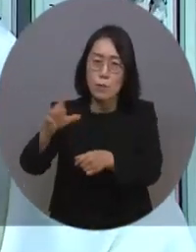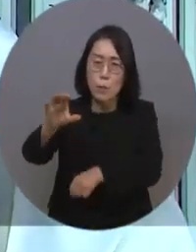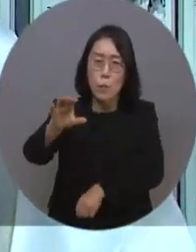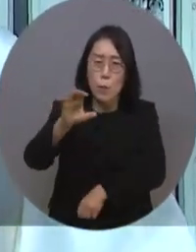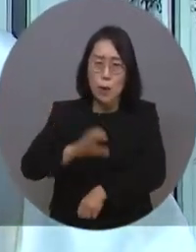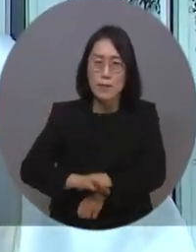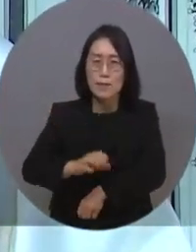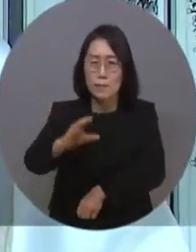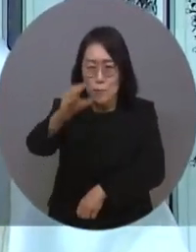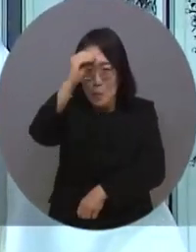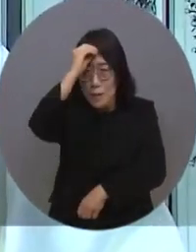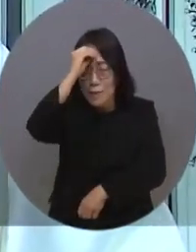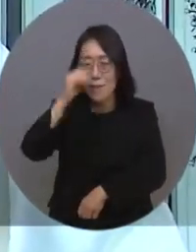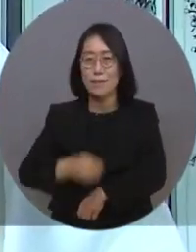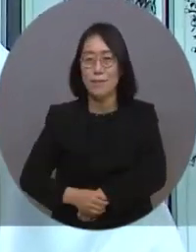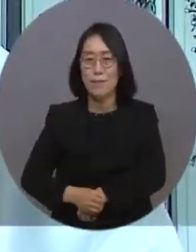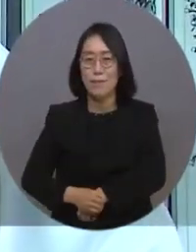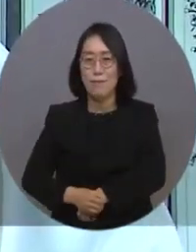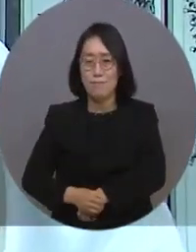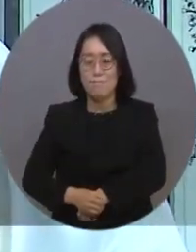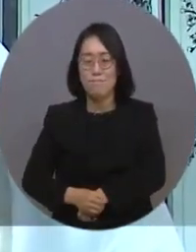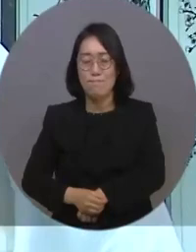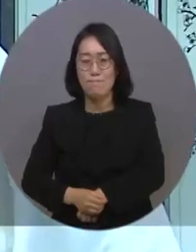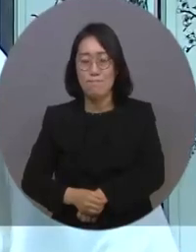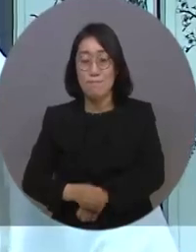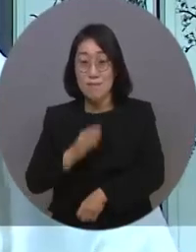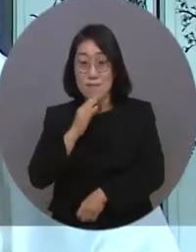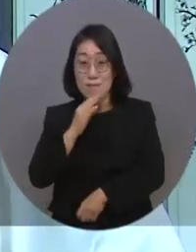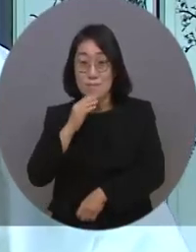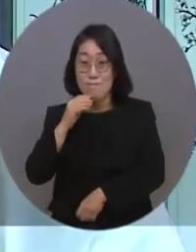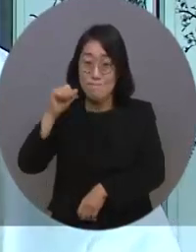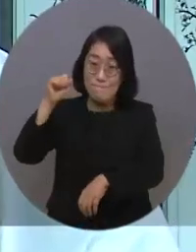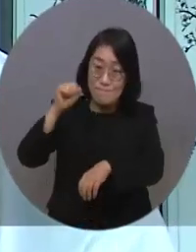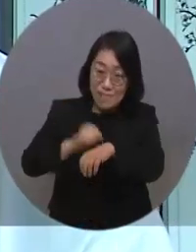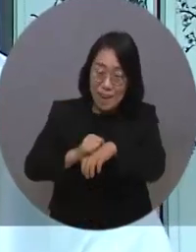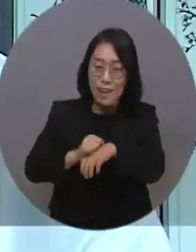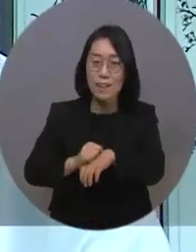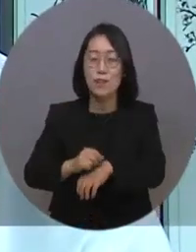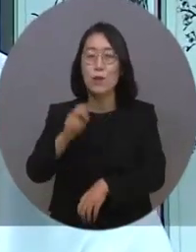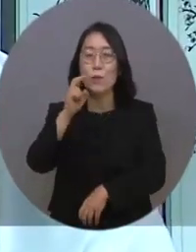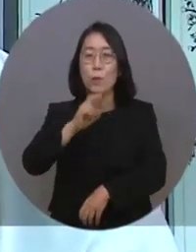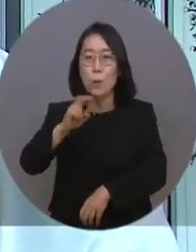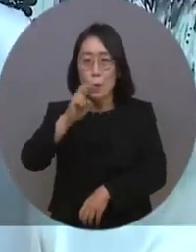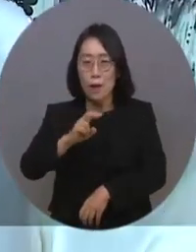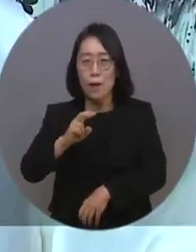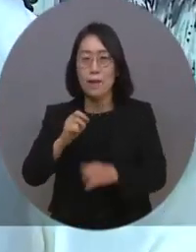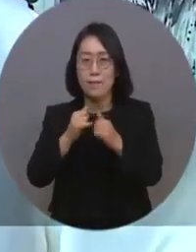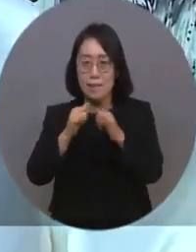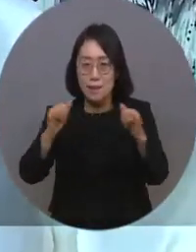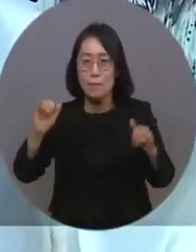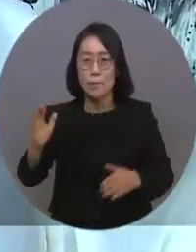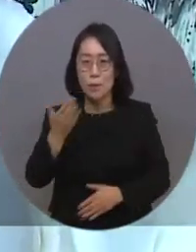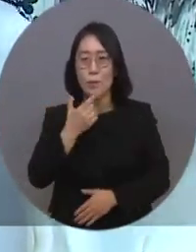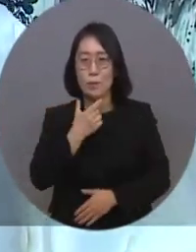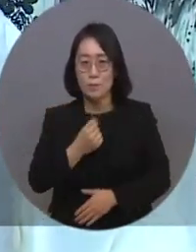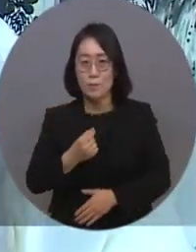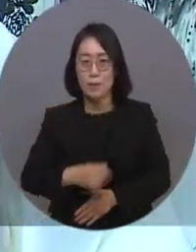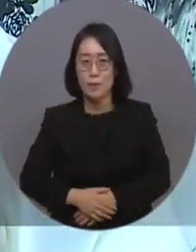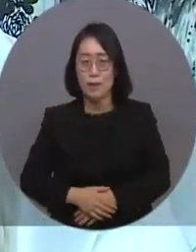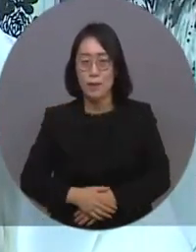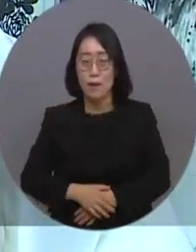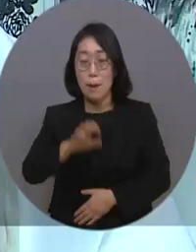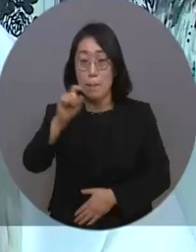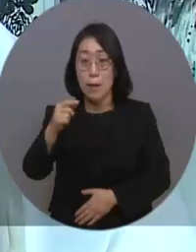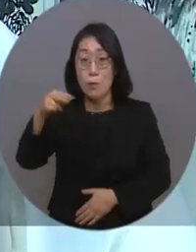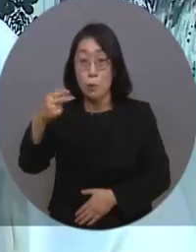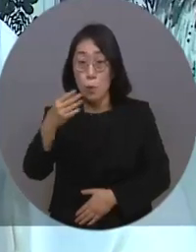우리 금양자 선생님처럼 대한민국 으뜸가는 명창이 되고 싶습니다. 이렇게